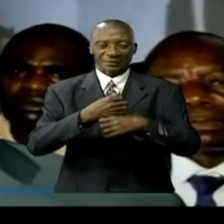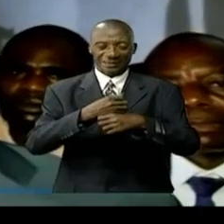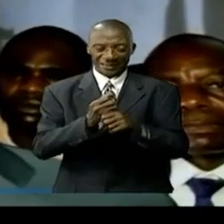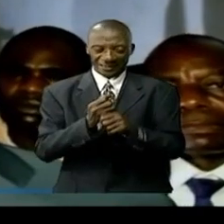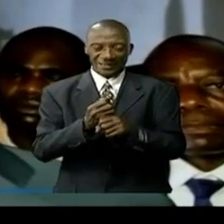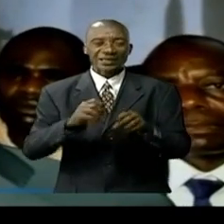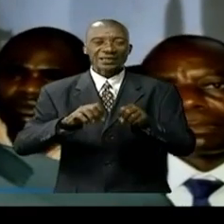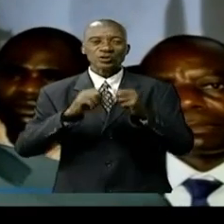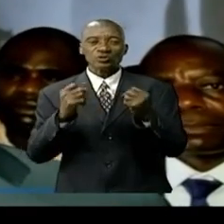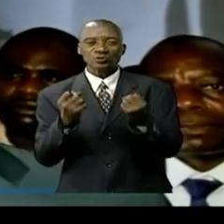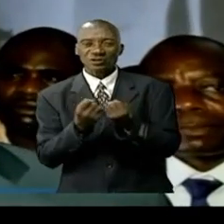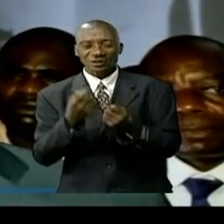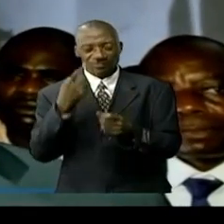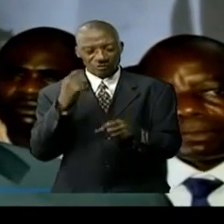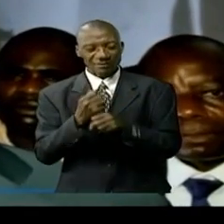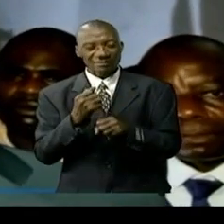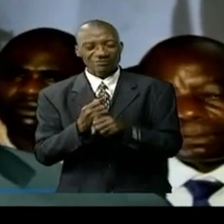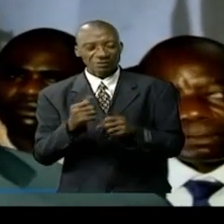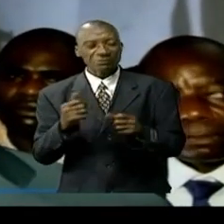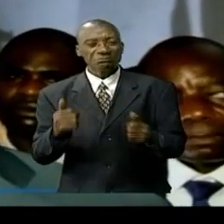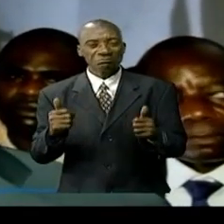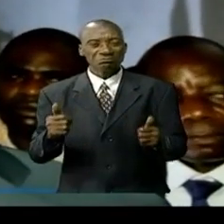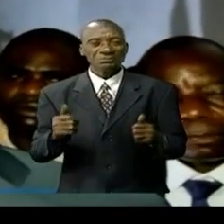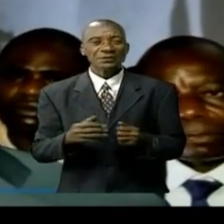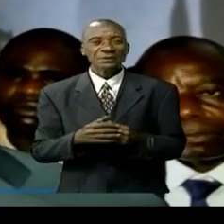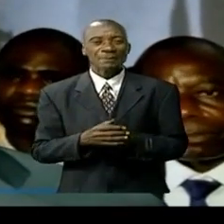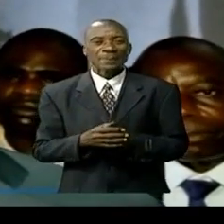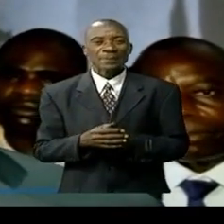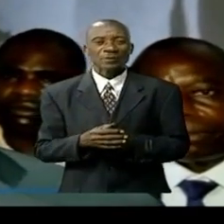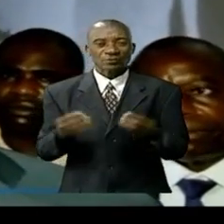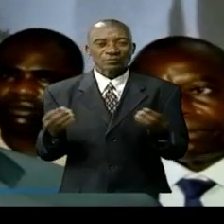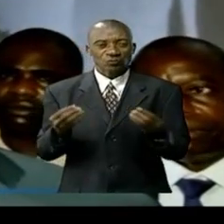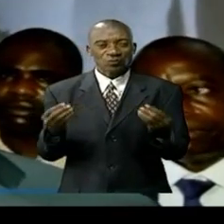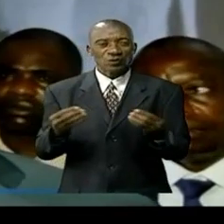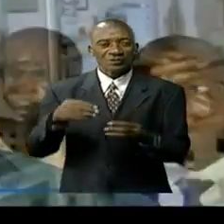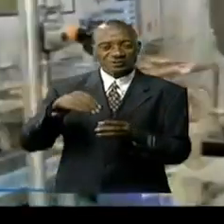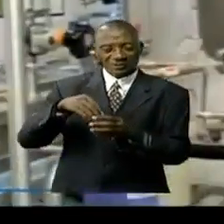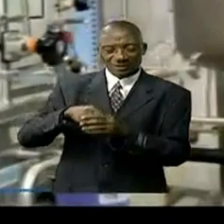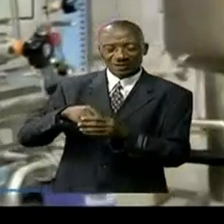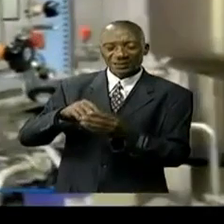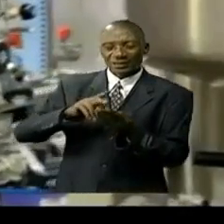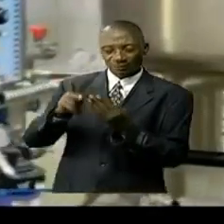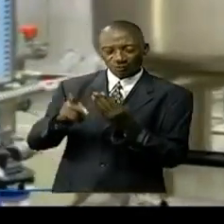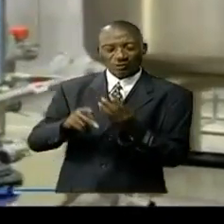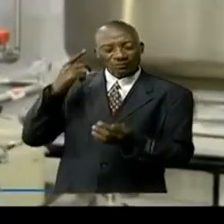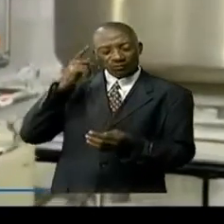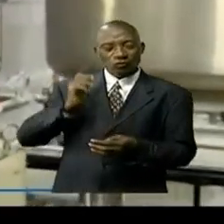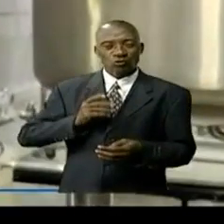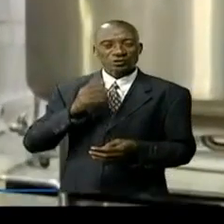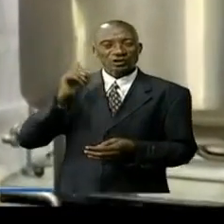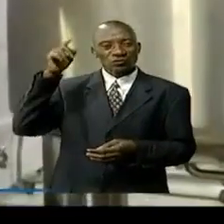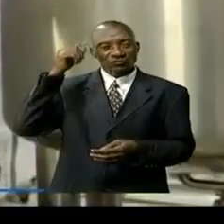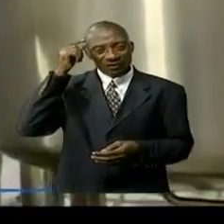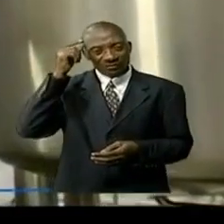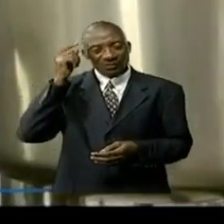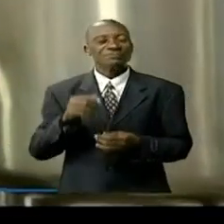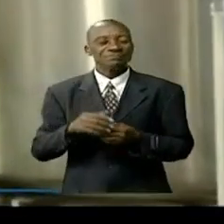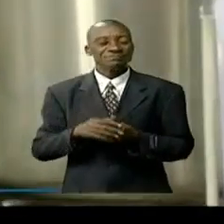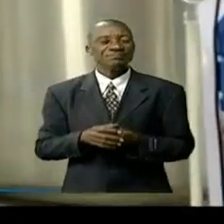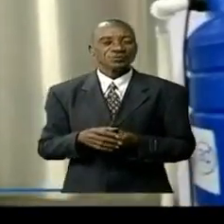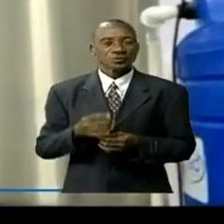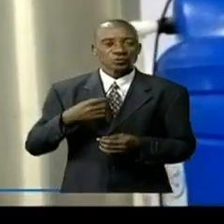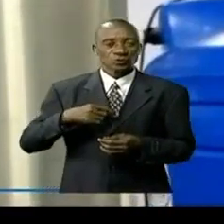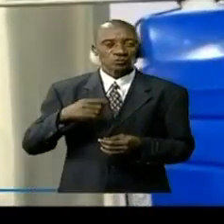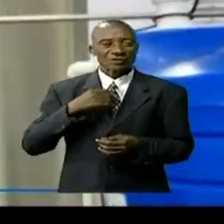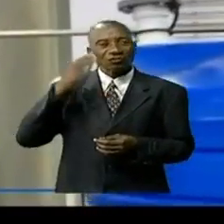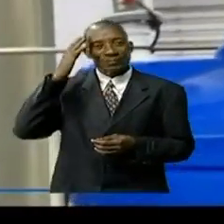également des industries pharmaceutiques. Pourquoi ? Parce que c'est dans le programme de notre gouvernement. Nous avons retenu deux axes importants, la